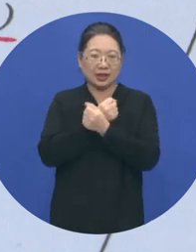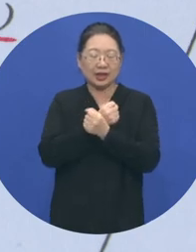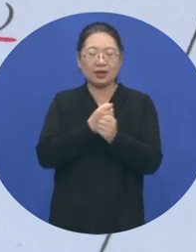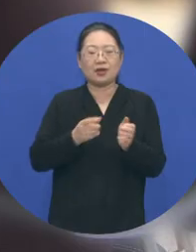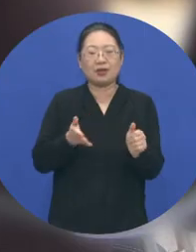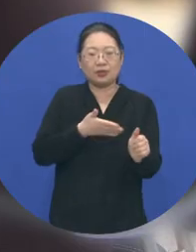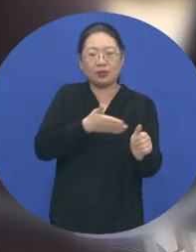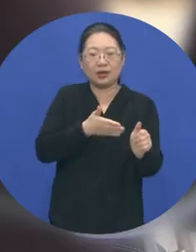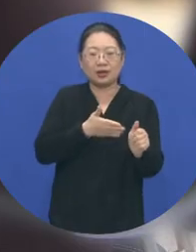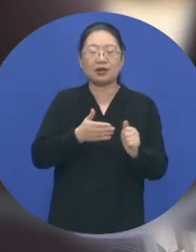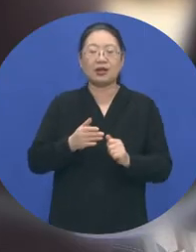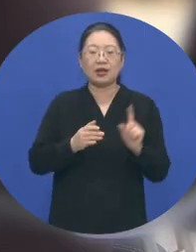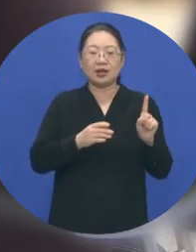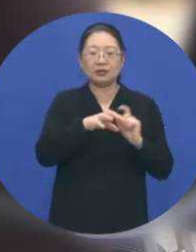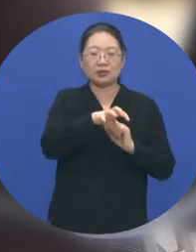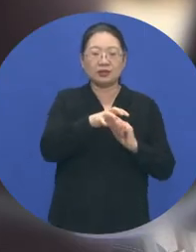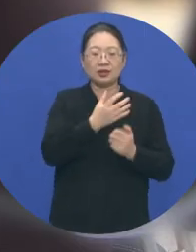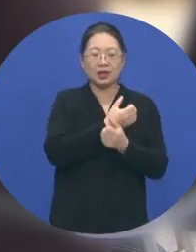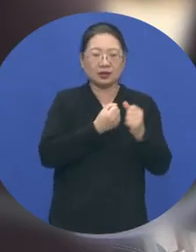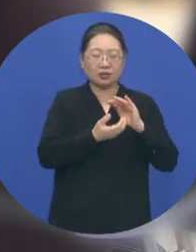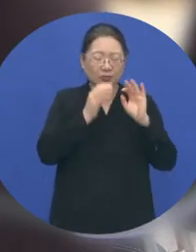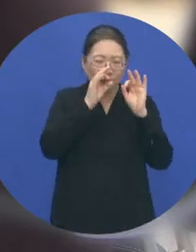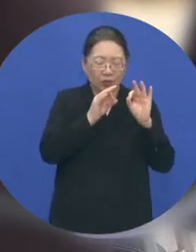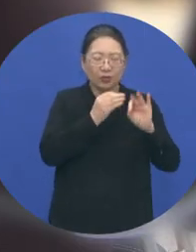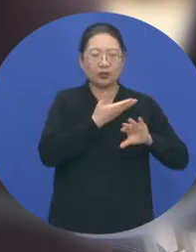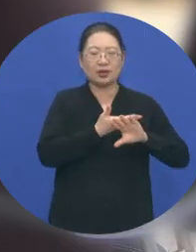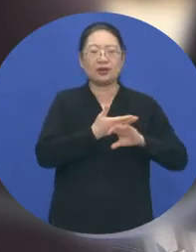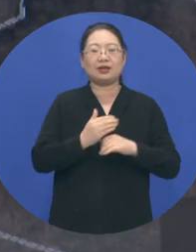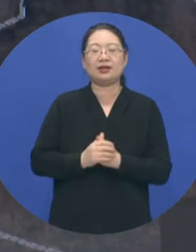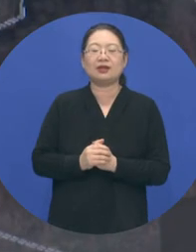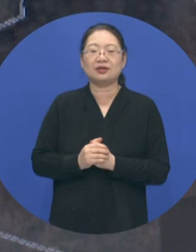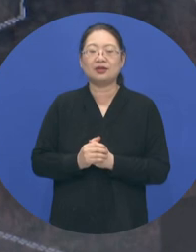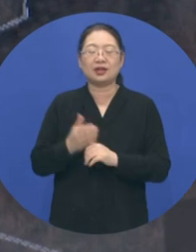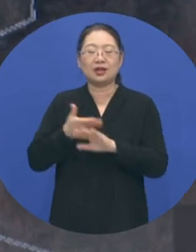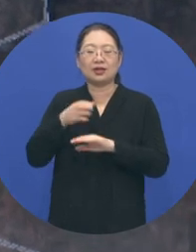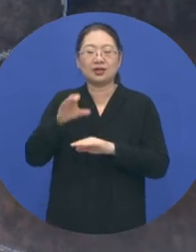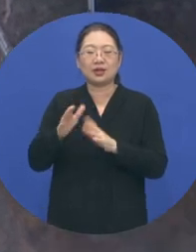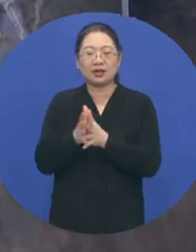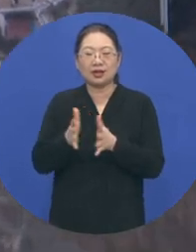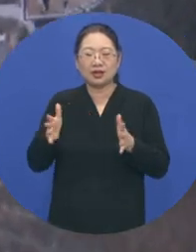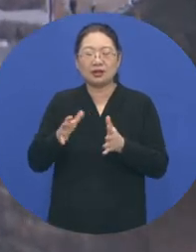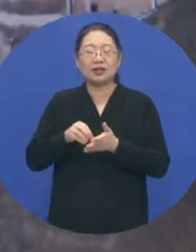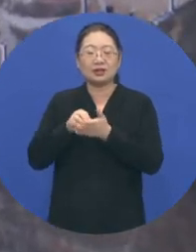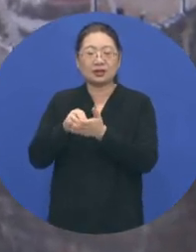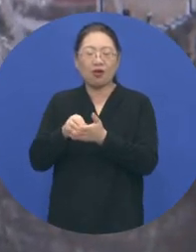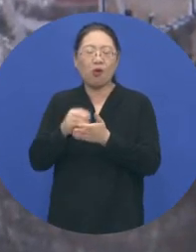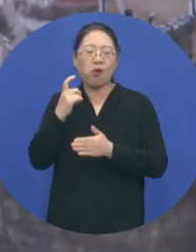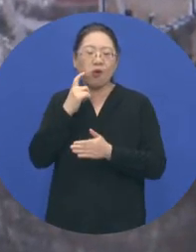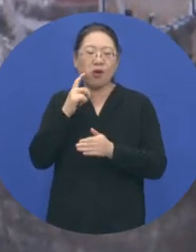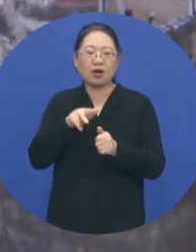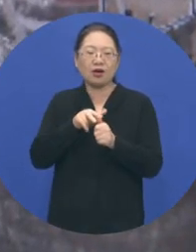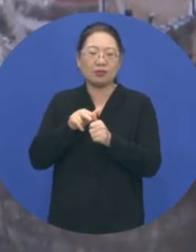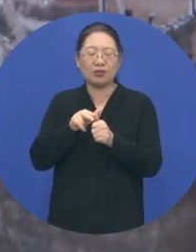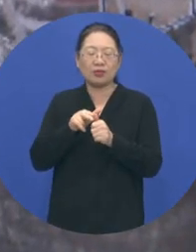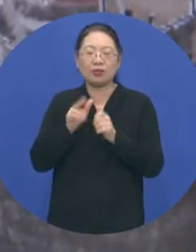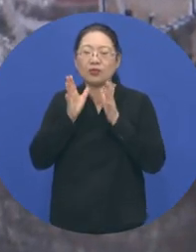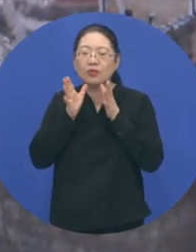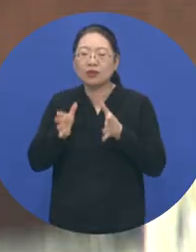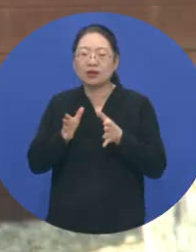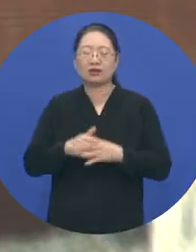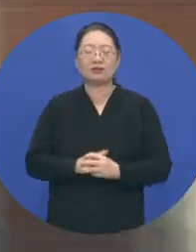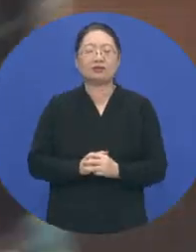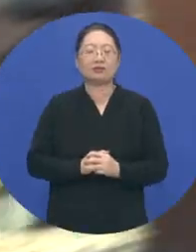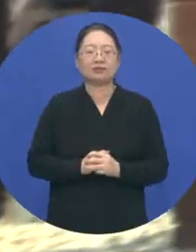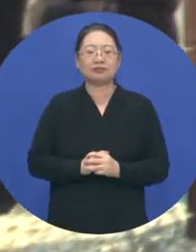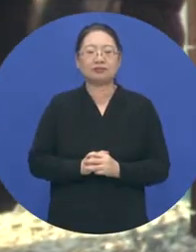겁니다 알고 보니 한 곳은 계약 전에 본 것과 전혀 다른 땅이었고 다른 곳은 아파트가 들어설 거라는 거짓 정부에 속은